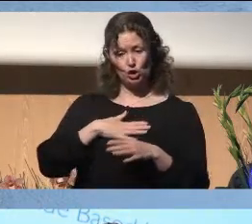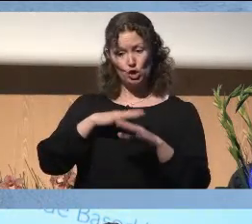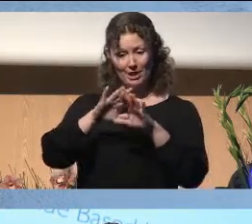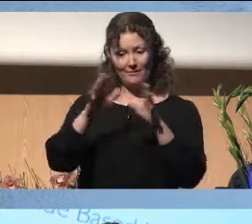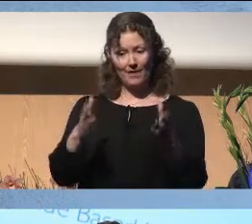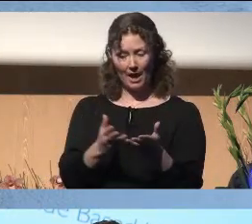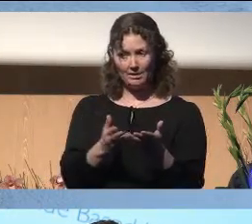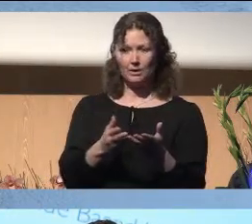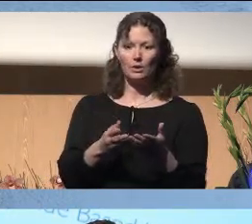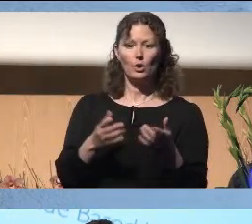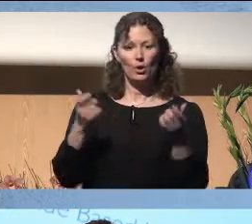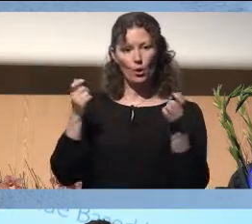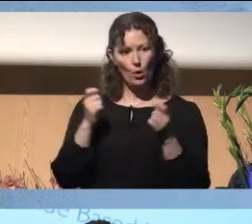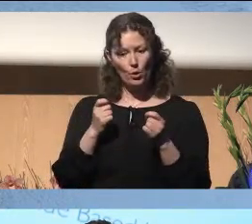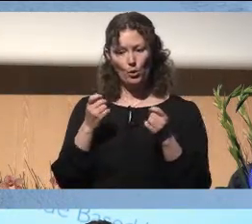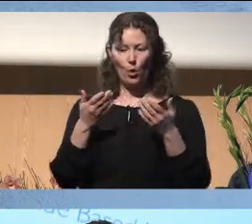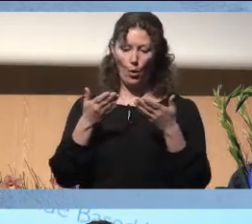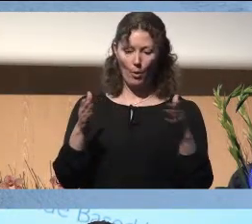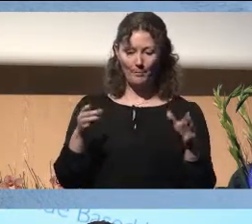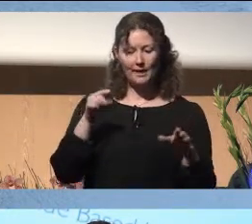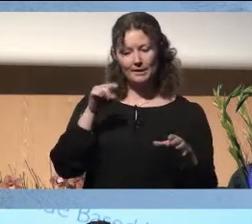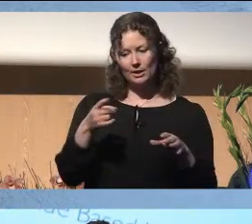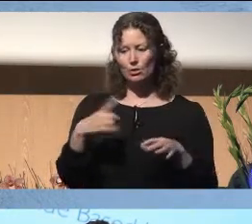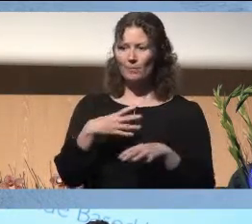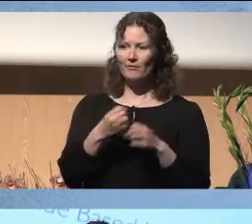och häpna, den kommer från